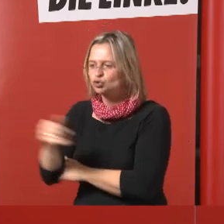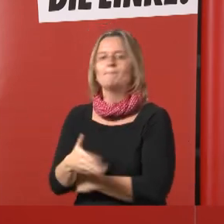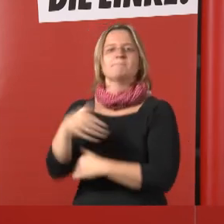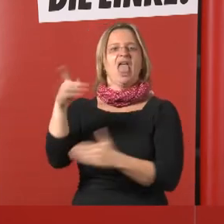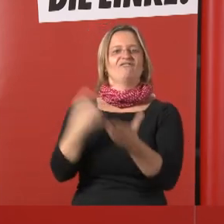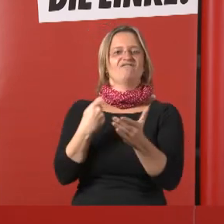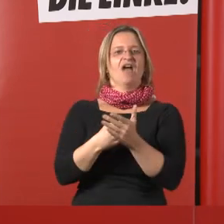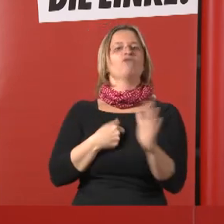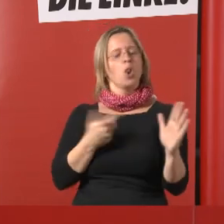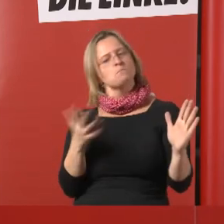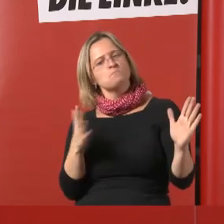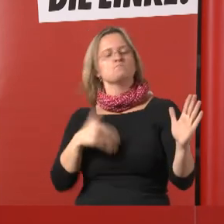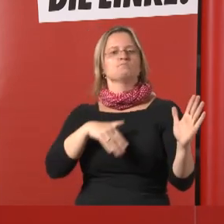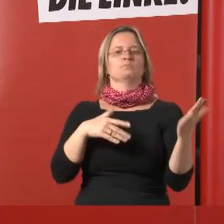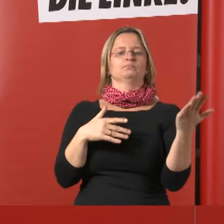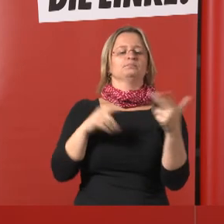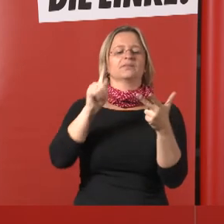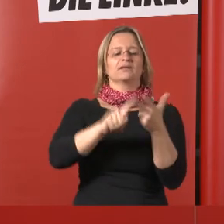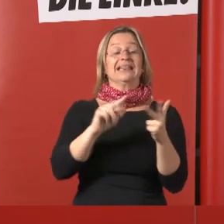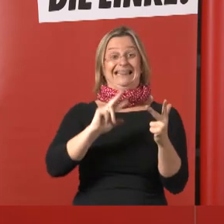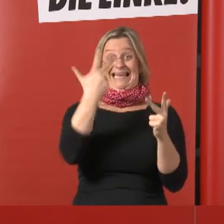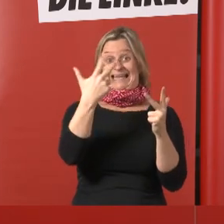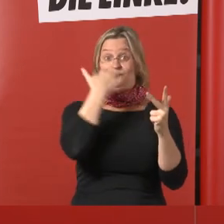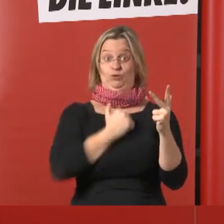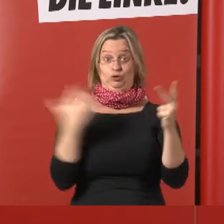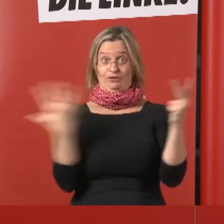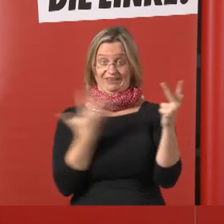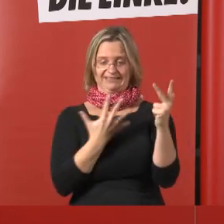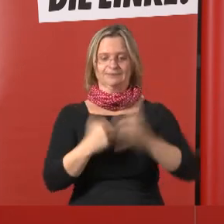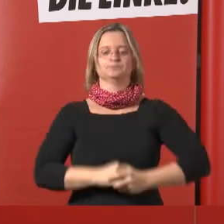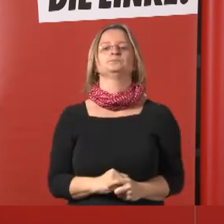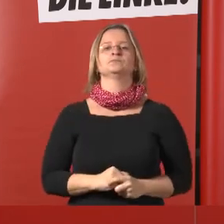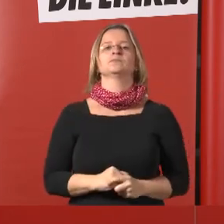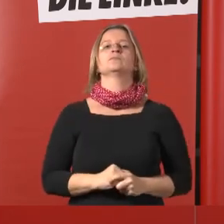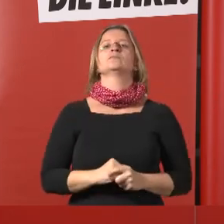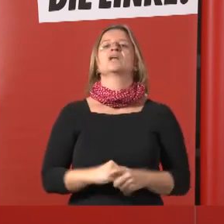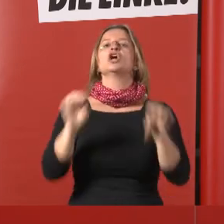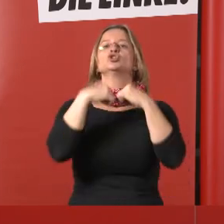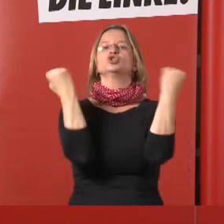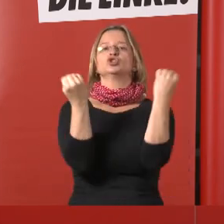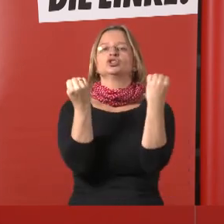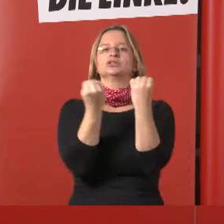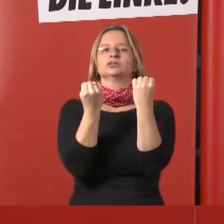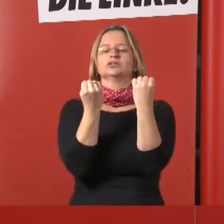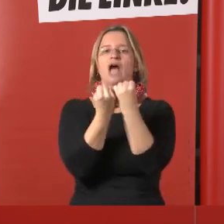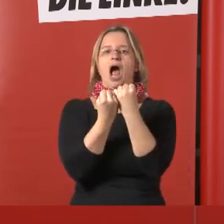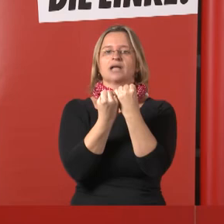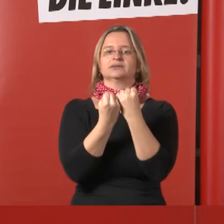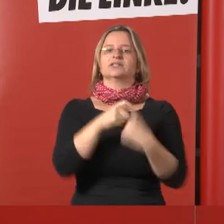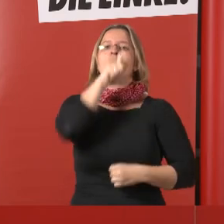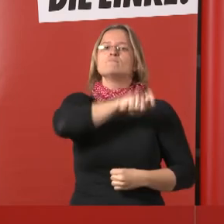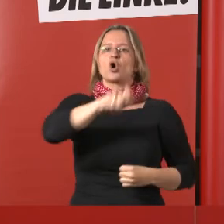interkulturelle Erfahrung deutlich höher gewertet werden. Und drittens wollen wir sagen, eine Öffnung